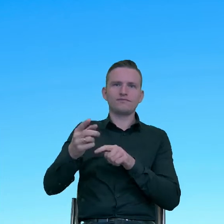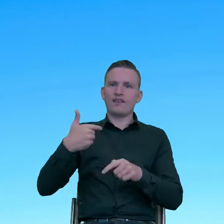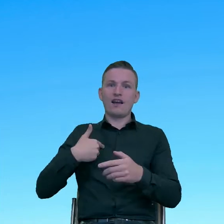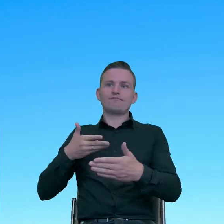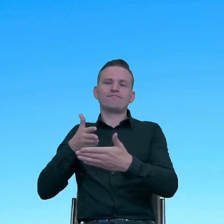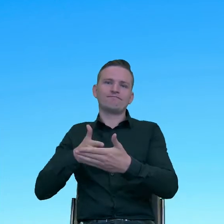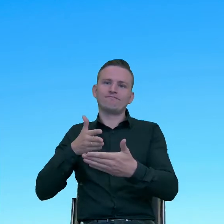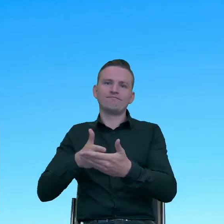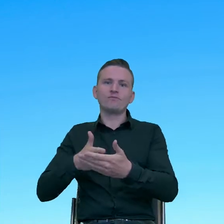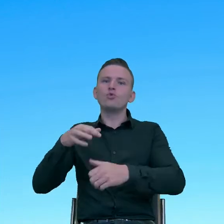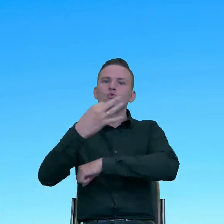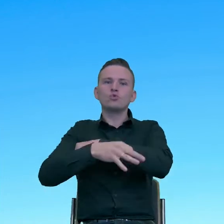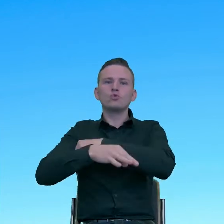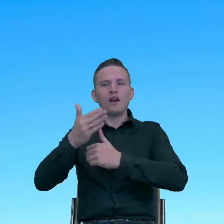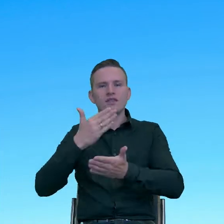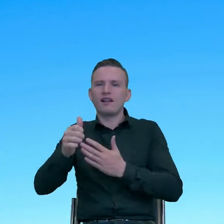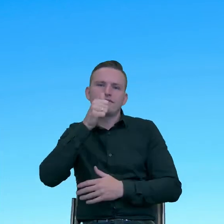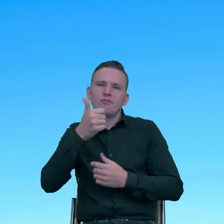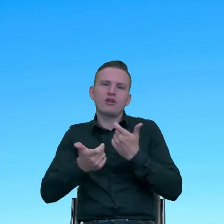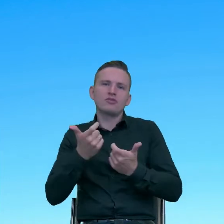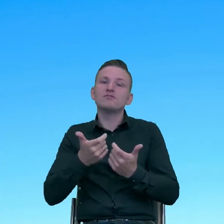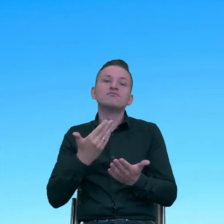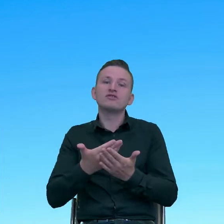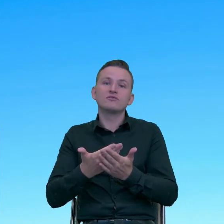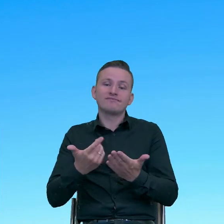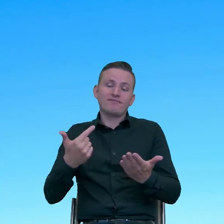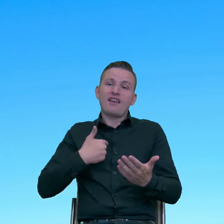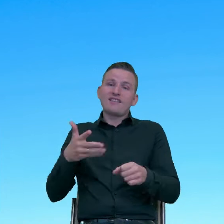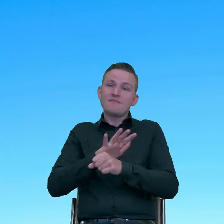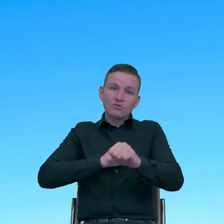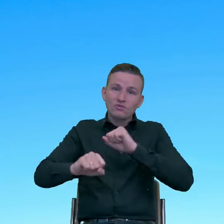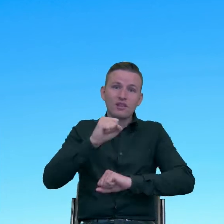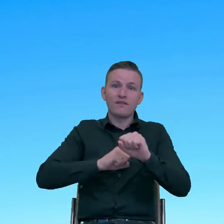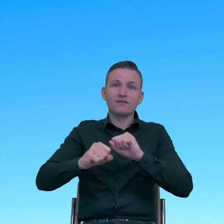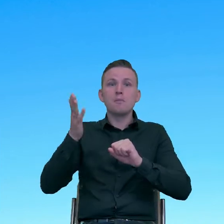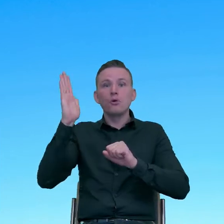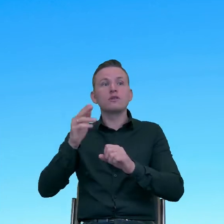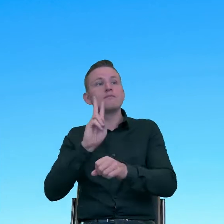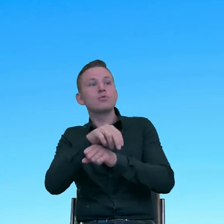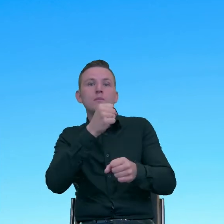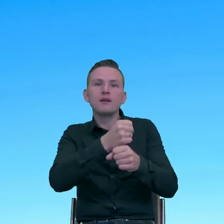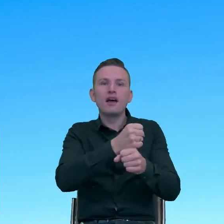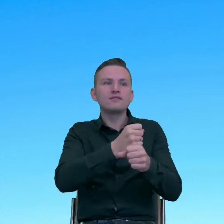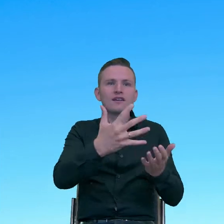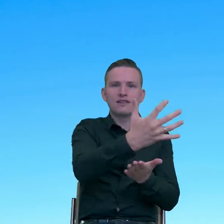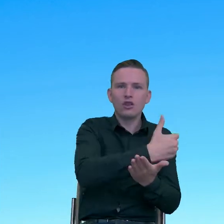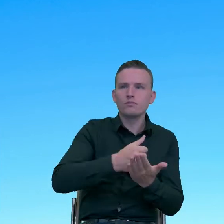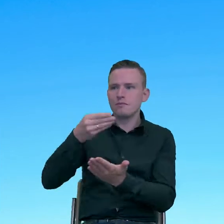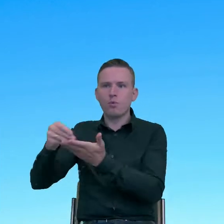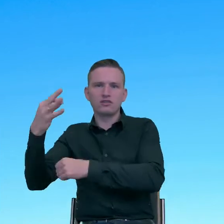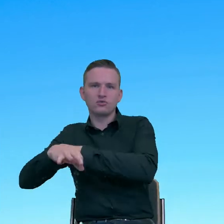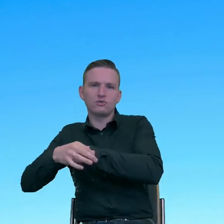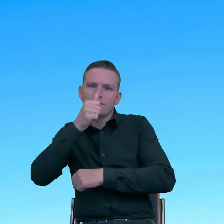studiów kontynuować, ponieważ nie mogłem dostać jako osoba z niepełnosprawnością pracy tak, żeby te studia opłacić. Następnie faktycznie pojawił się